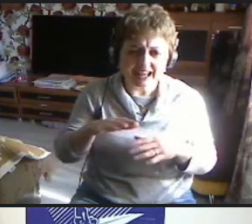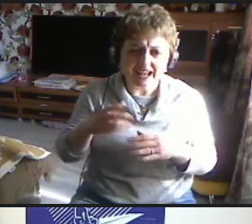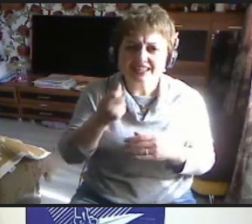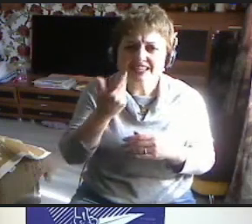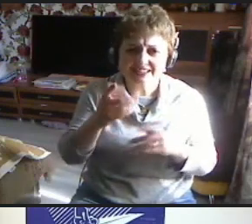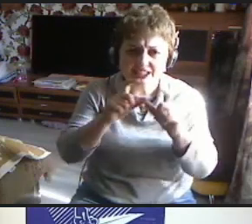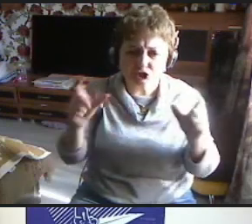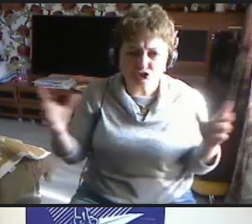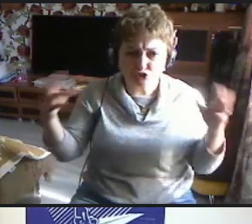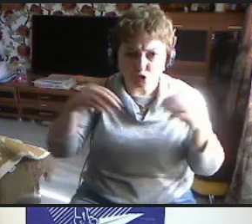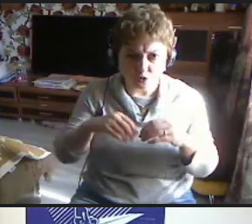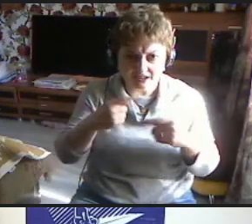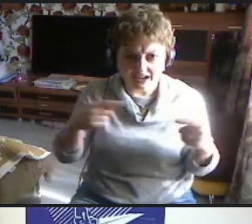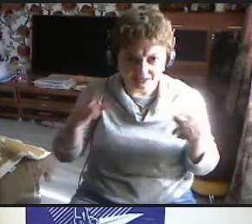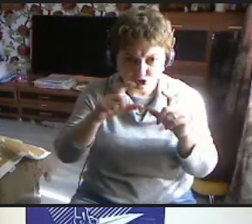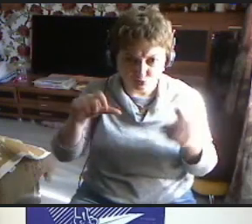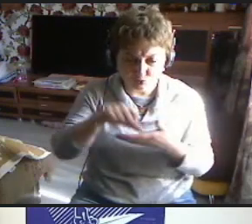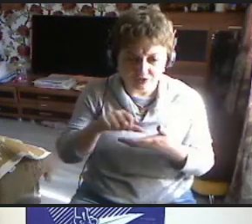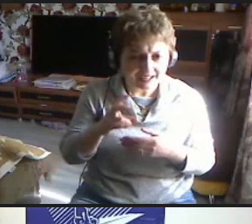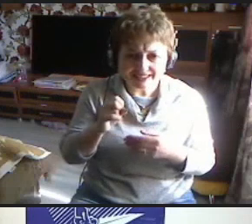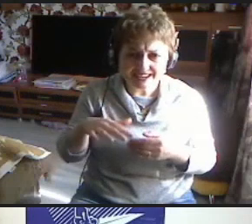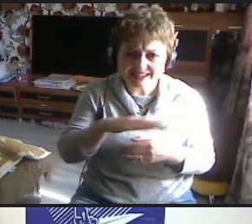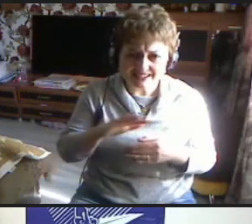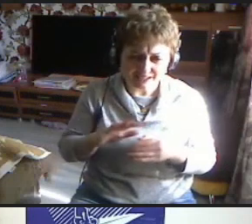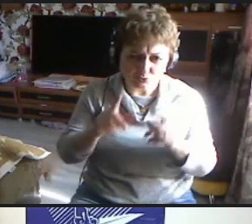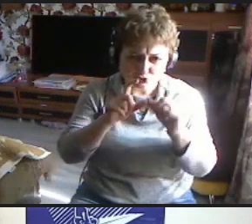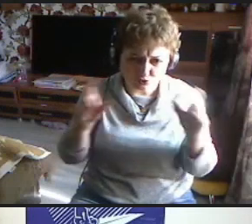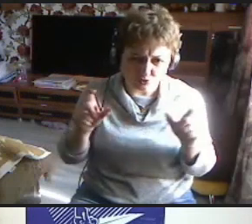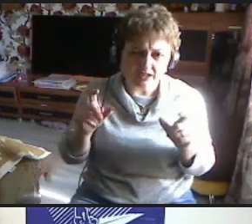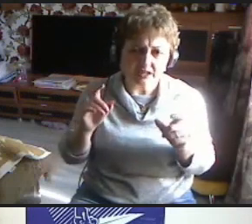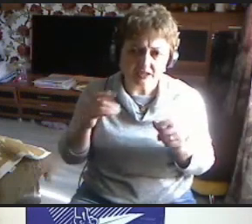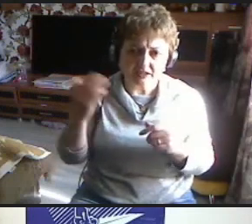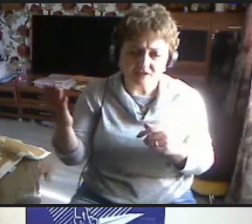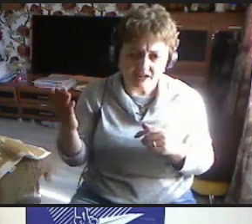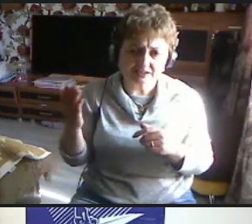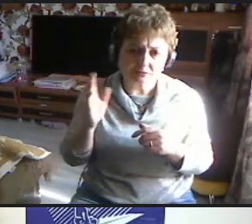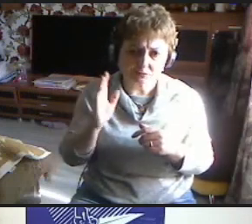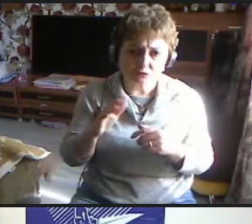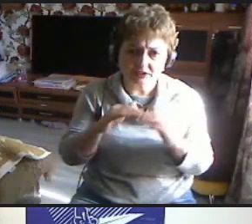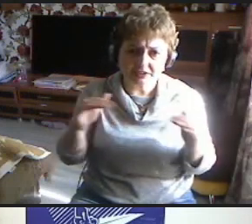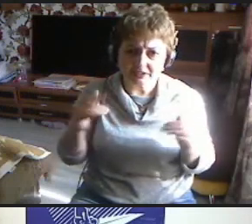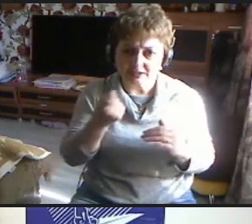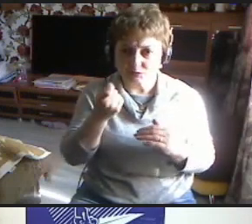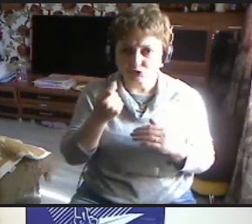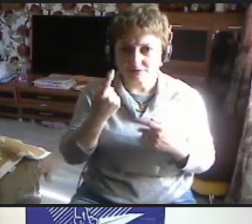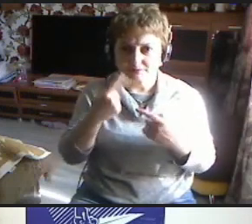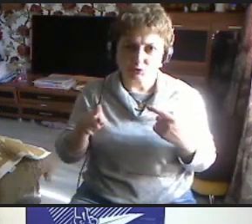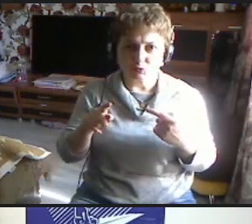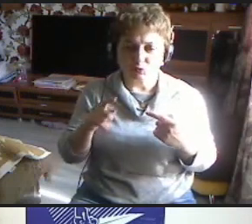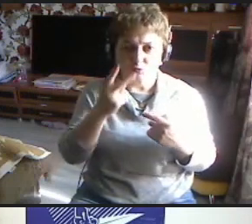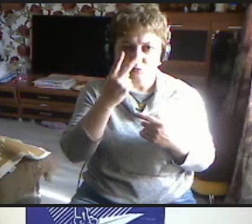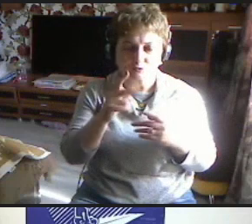Но не на территории школы. И тогда у вас просто дети немножко по-другому даже раскроются и будут...